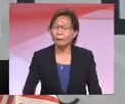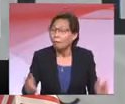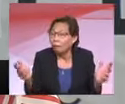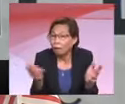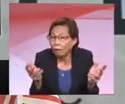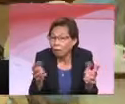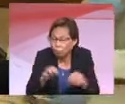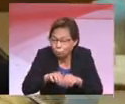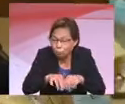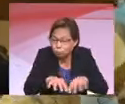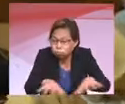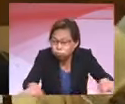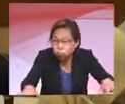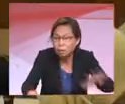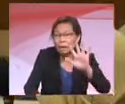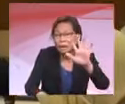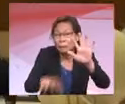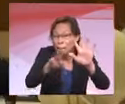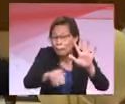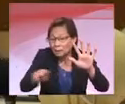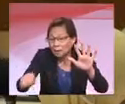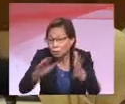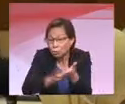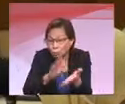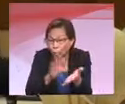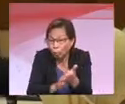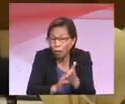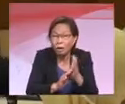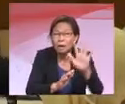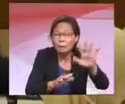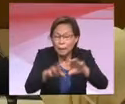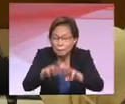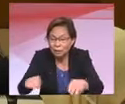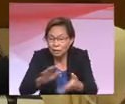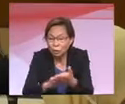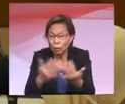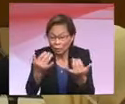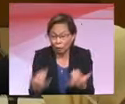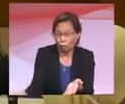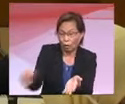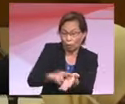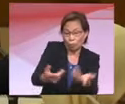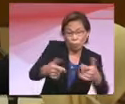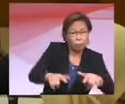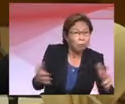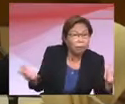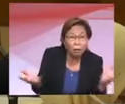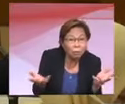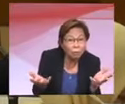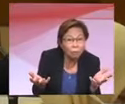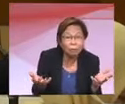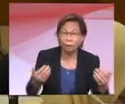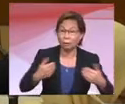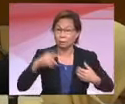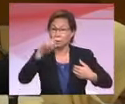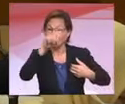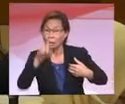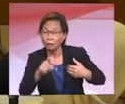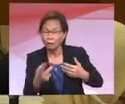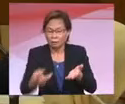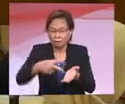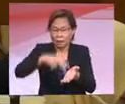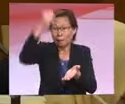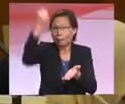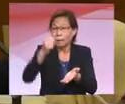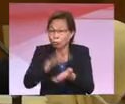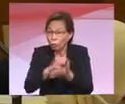Bagaimana jangkitan terhadap 5 pelajar sekolah yang hari ini dilaporkan itu berlaku? Adakah dia naik bas